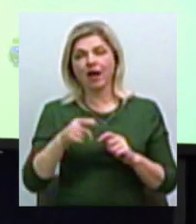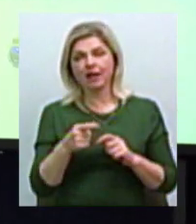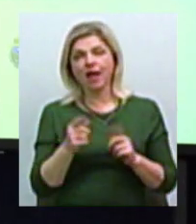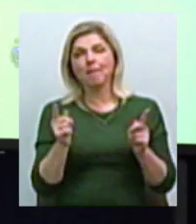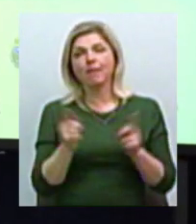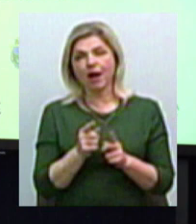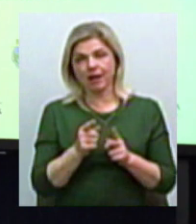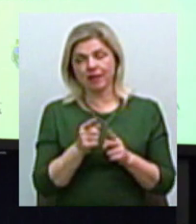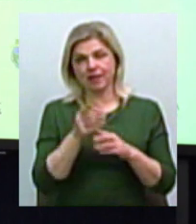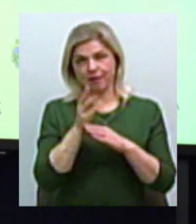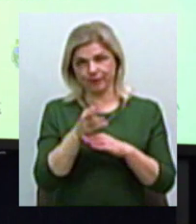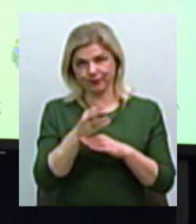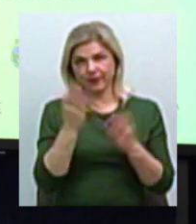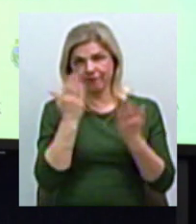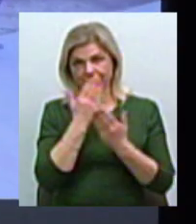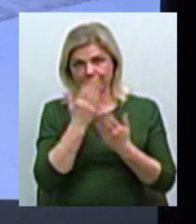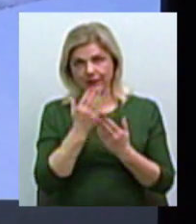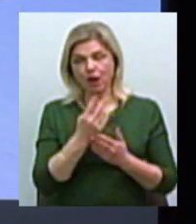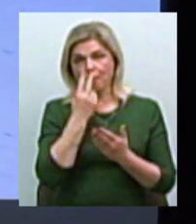ОТГ. Представили 4 фільми.